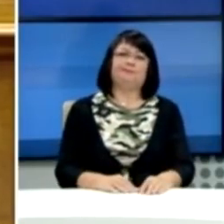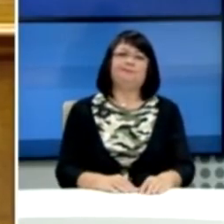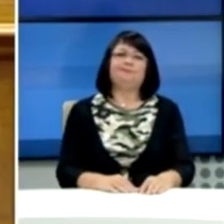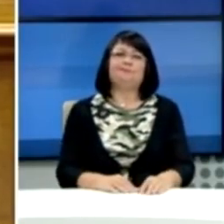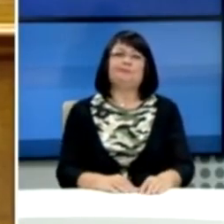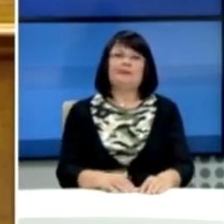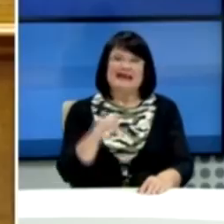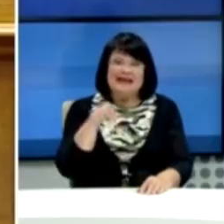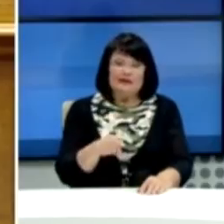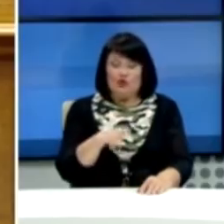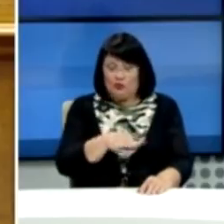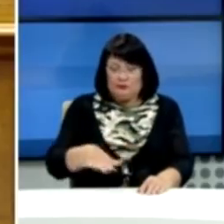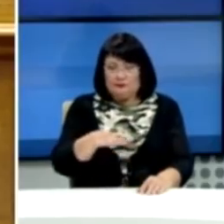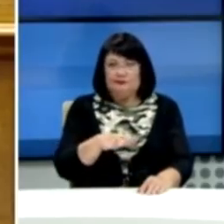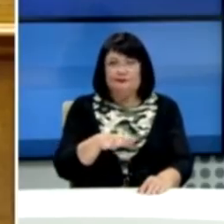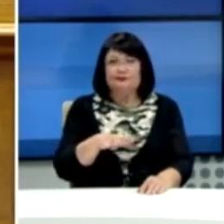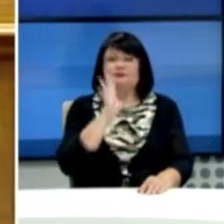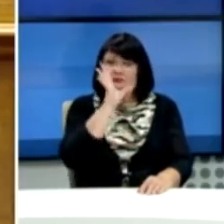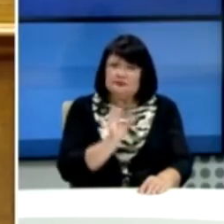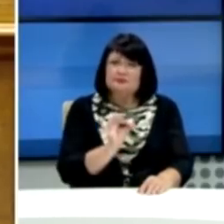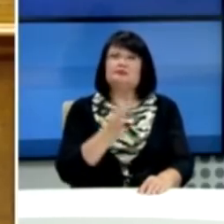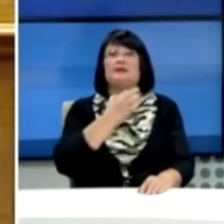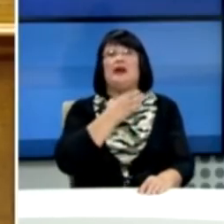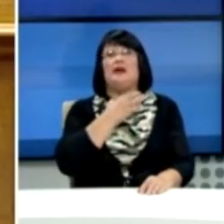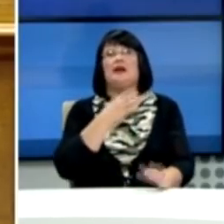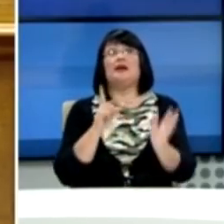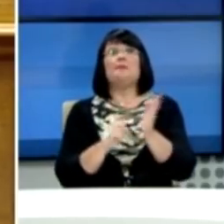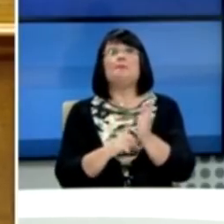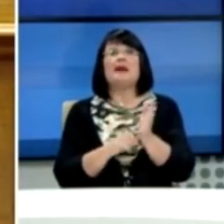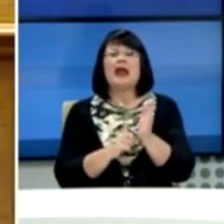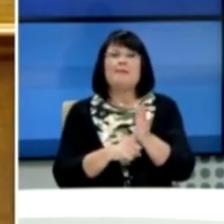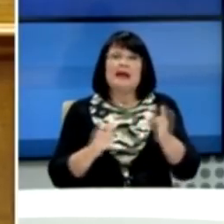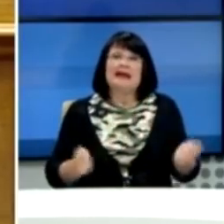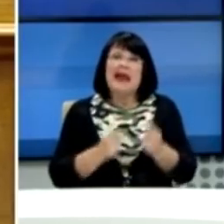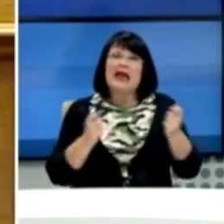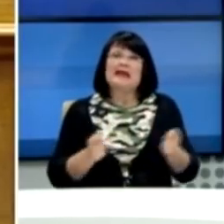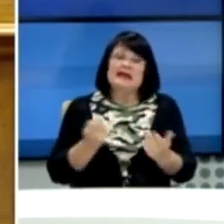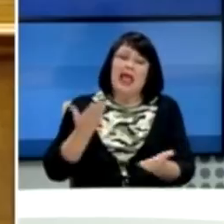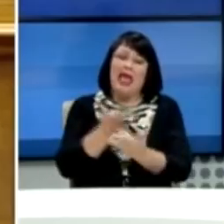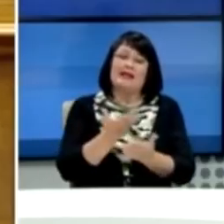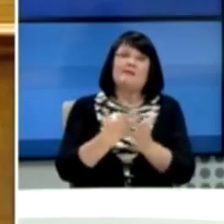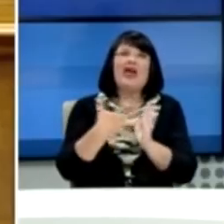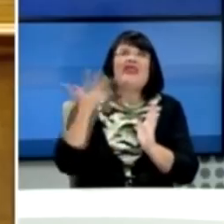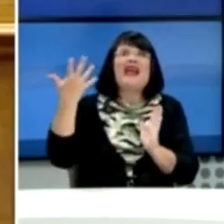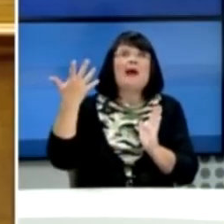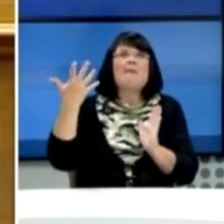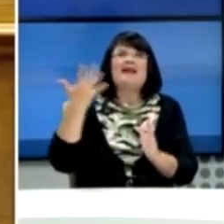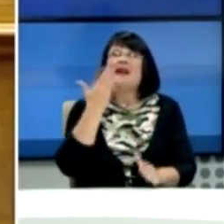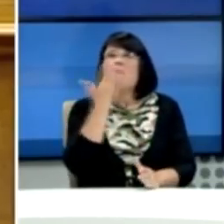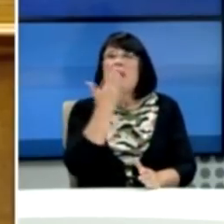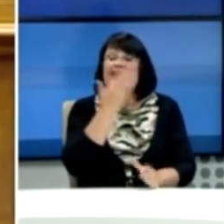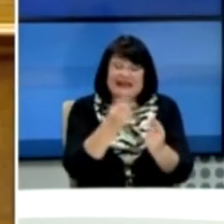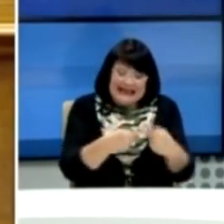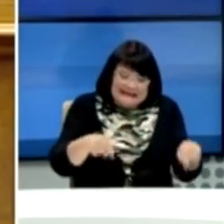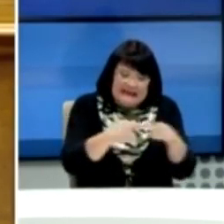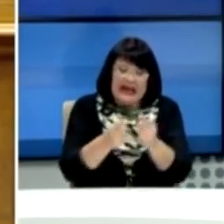το πλαίσιο είναι απολύτως ρεαλιστικό και αναγκαίο να υλοποιηθεί και το αίτημα για 15 μαθητές ανατάξη. Και